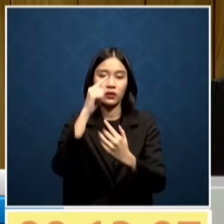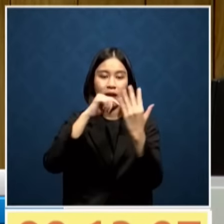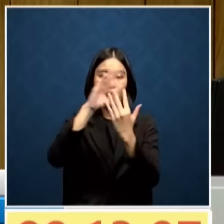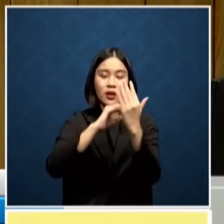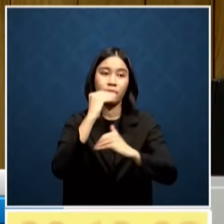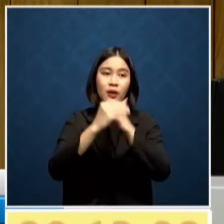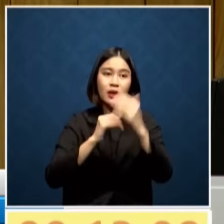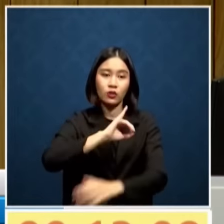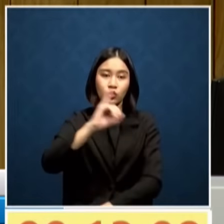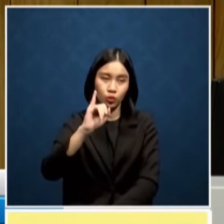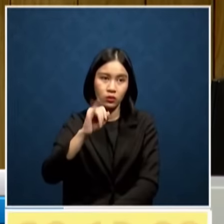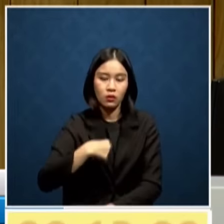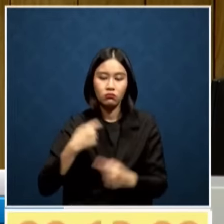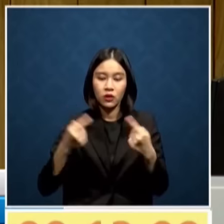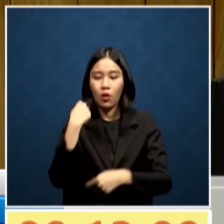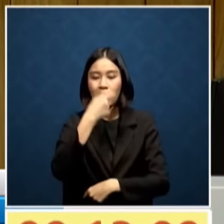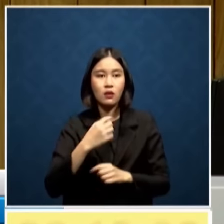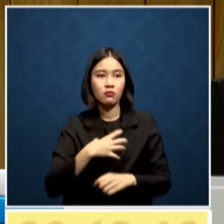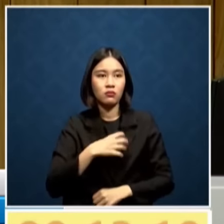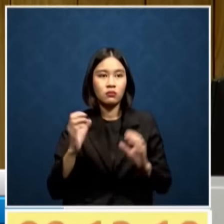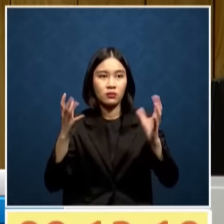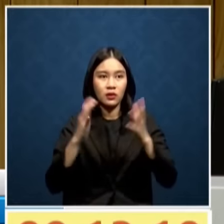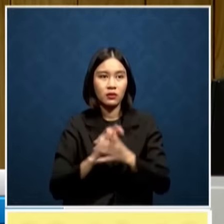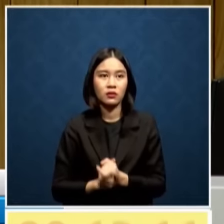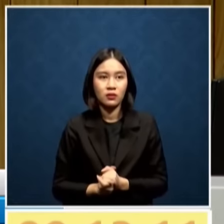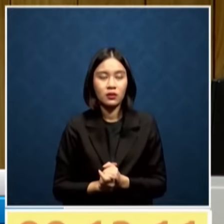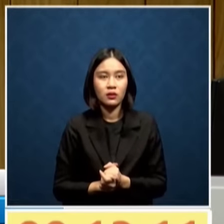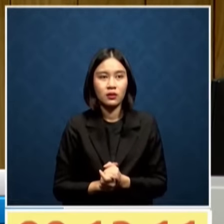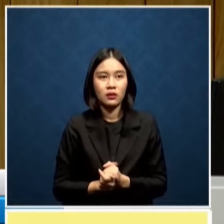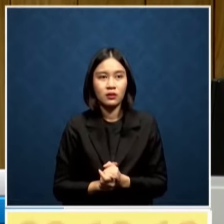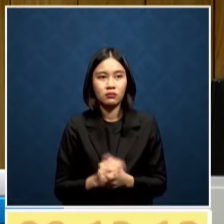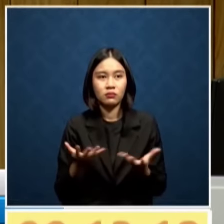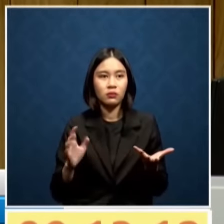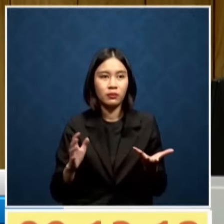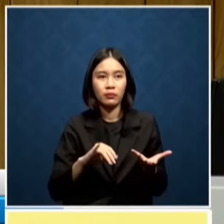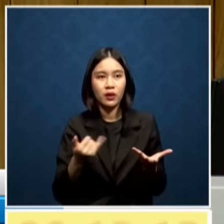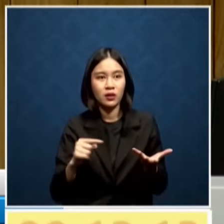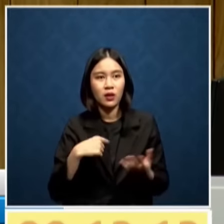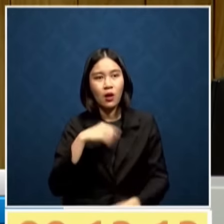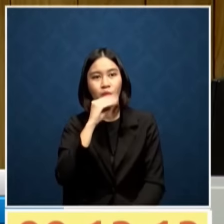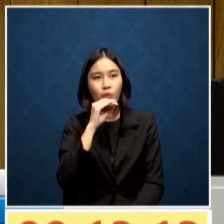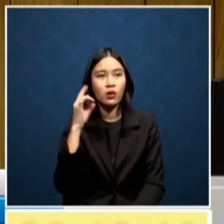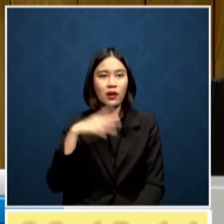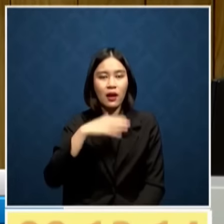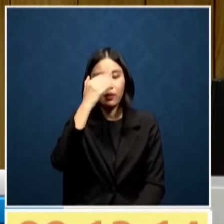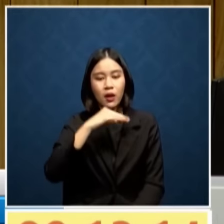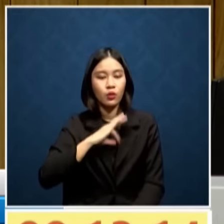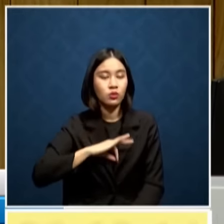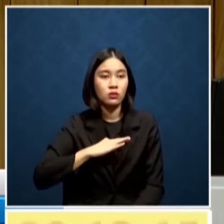างครับไม่ได้อยากจะทะเลาะกับใครแล้วก็ไม่อยากมีความตั้งใจกับใครว่าอะไรบางทีอาจจะพูดแรงไปบ้างเพราะรู้